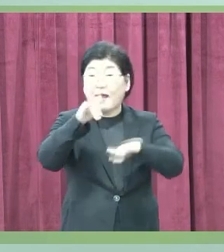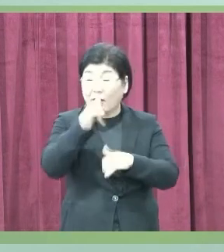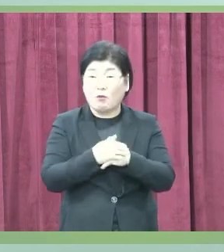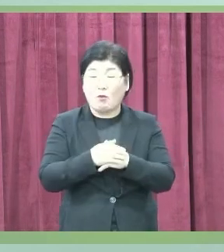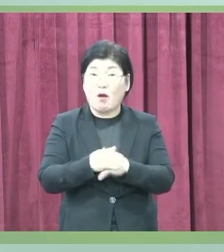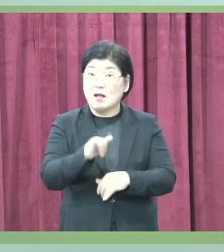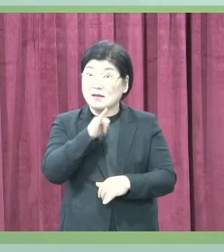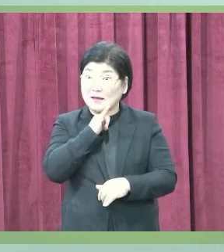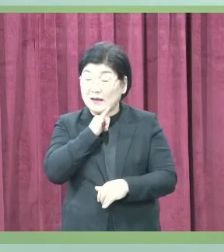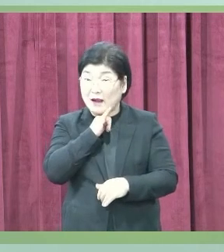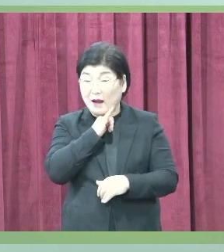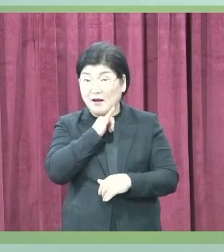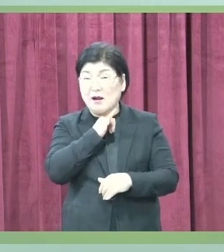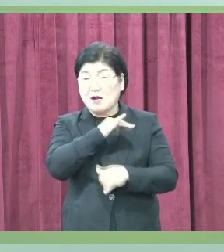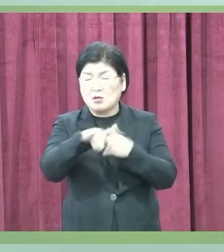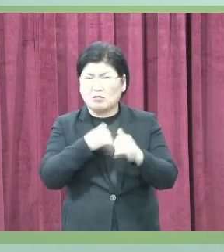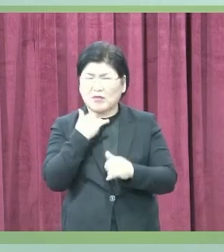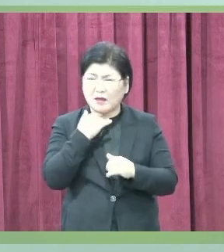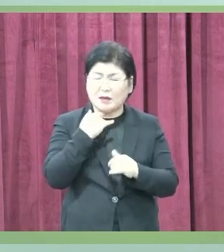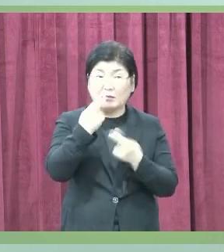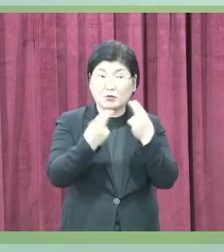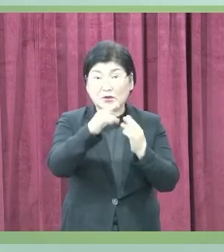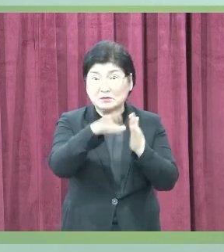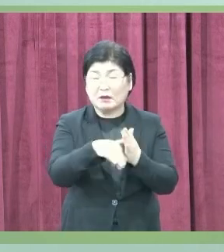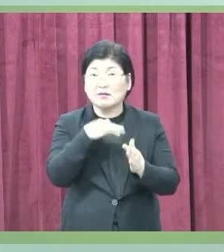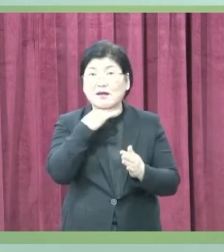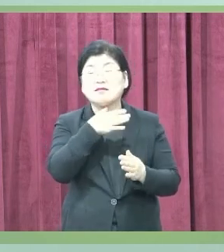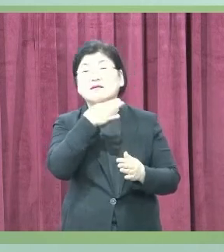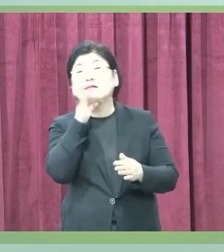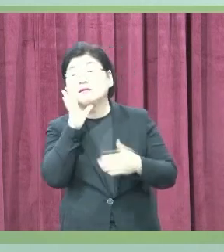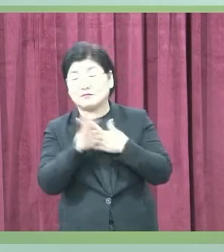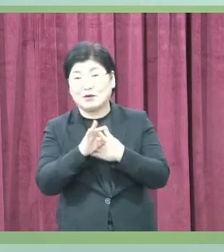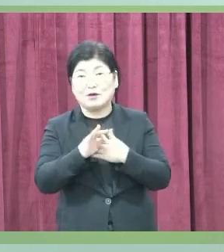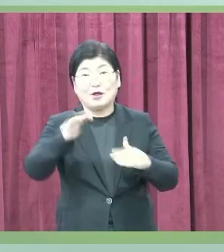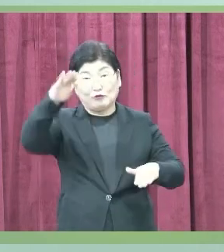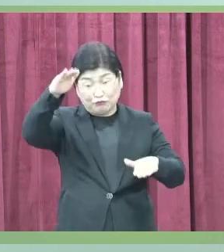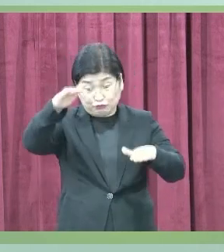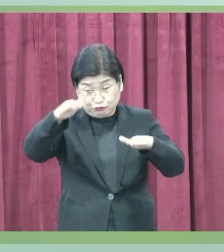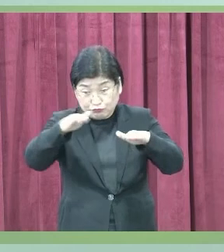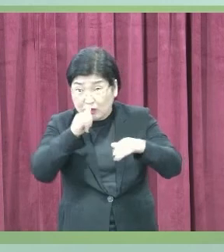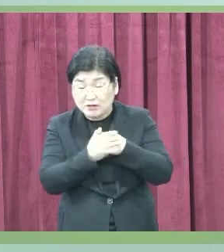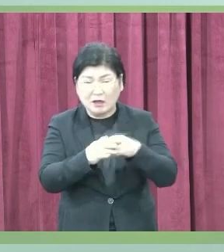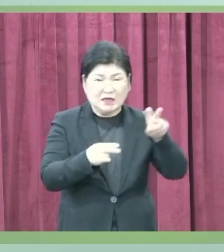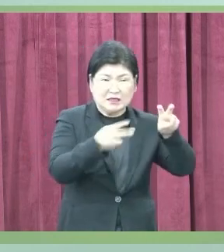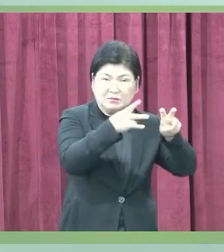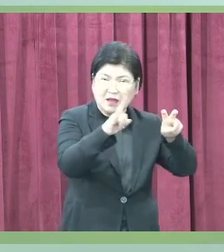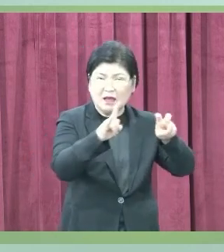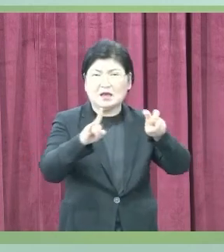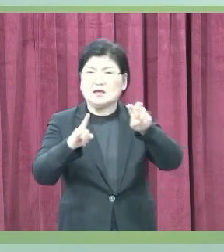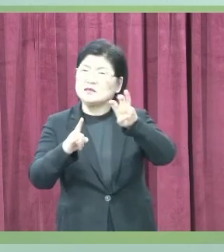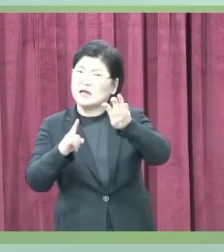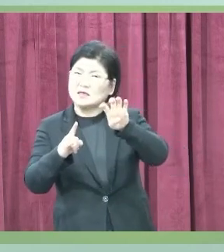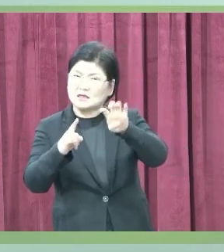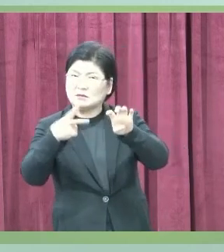자살 조사망률도 지금 연령대를 별로 봤을 때 나이가 들면 차이가 줄지만 이 20, 30대, 40대에서 굉장히 차이가 크고요.